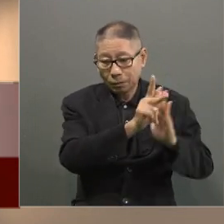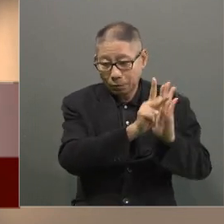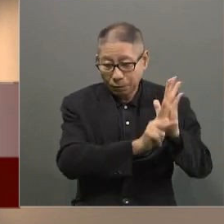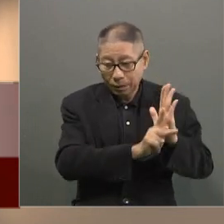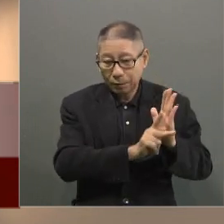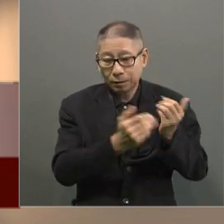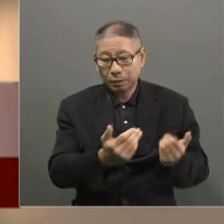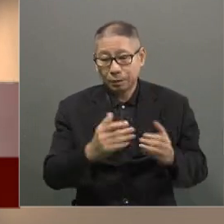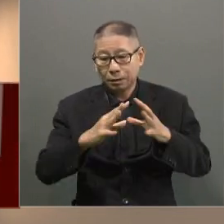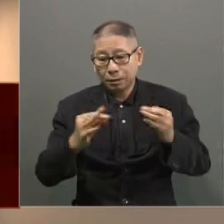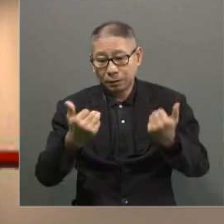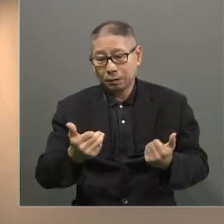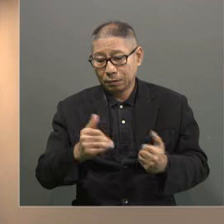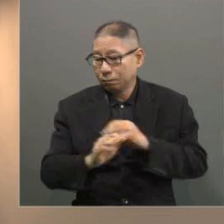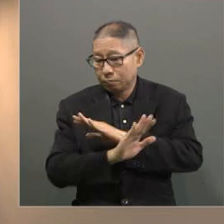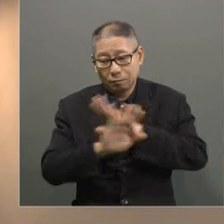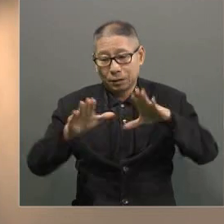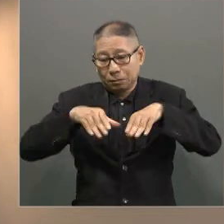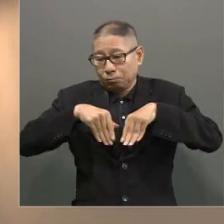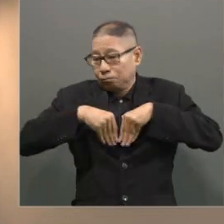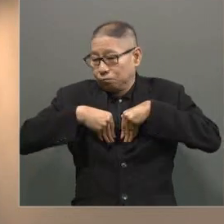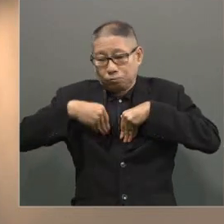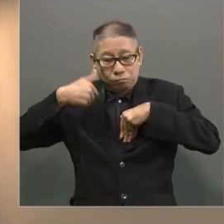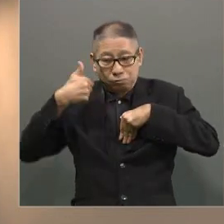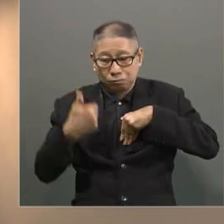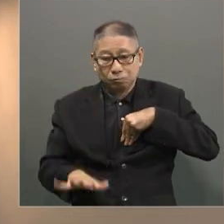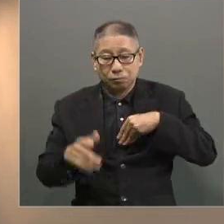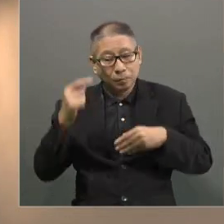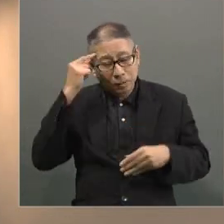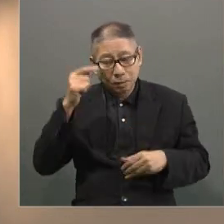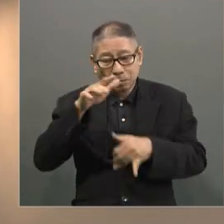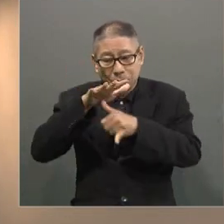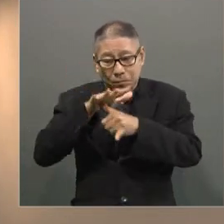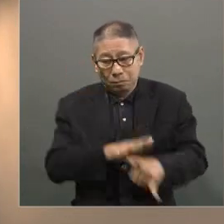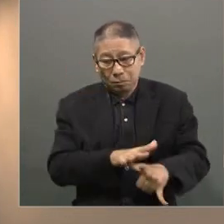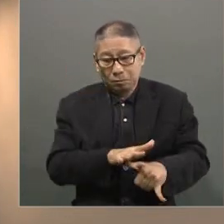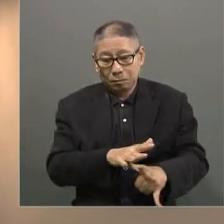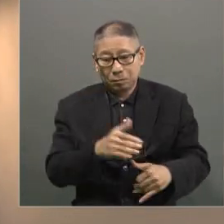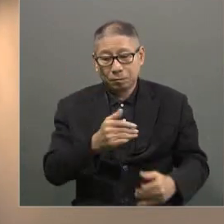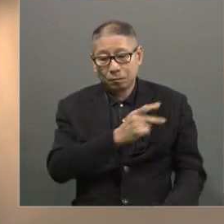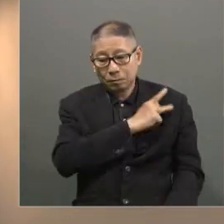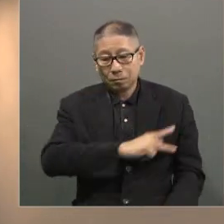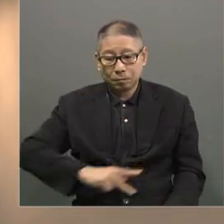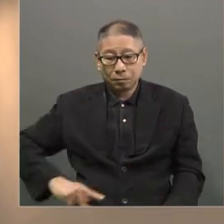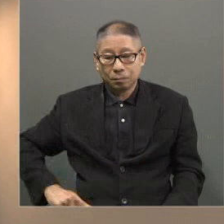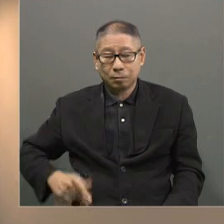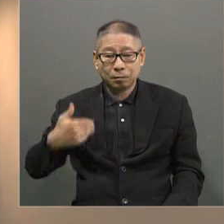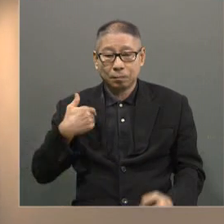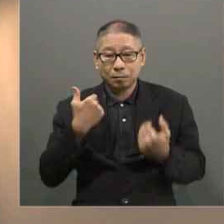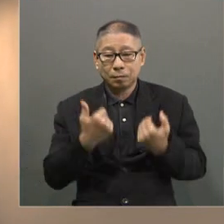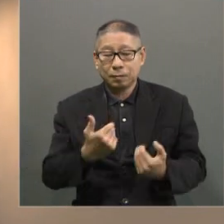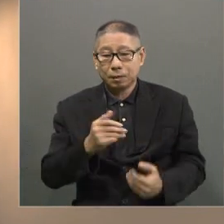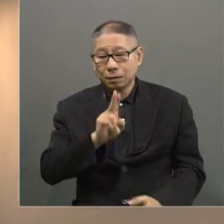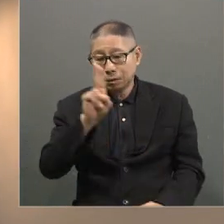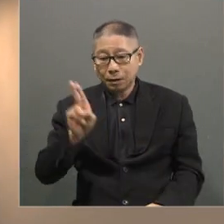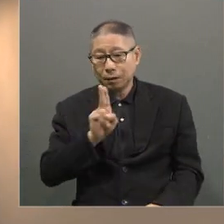ครั้งนี้เกิดขึ้นเห็นด้วยไหมผมไม่เห็นด้วยอย่างยิ่งที่จะมีการทำเรื่องละเมิดสิ่งเหล่านี้นะครับเพราะนั้นใครจะใช้กฎ